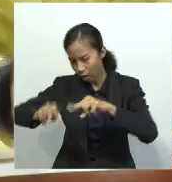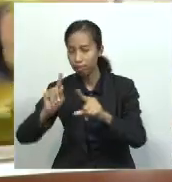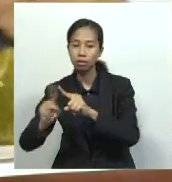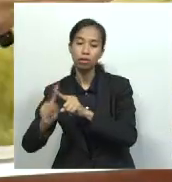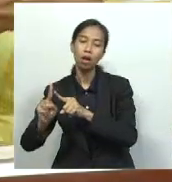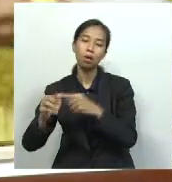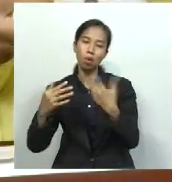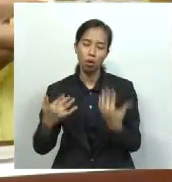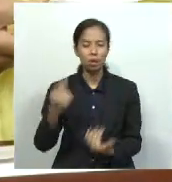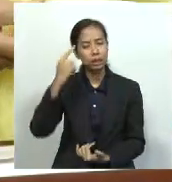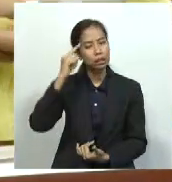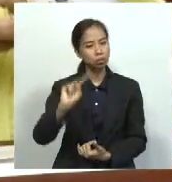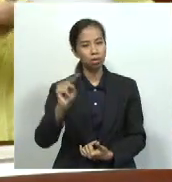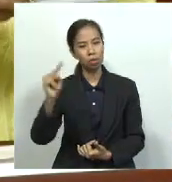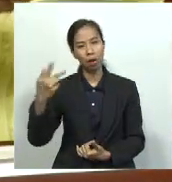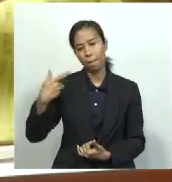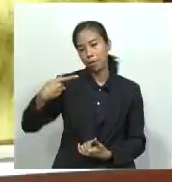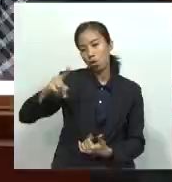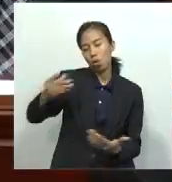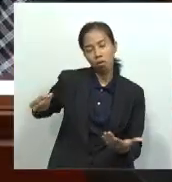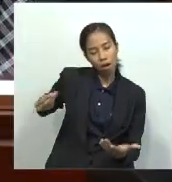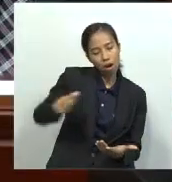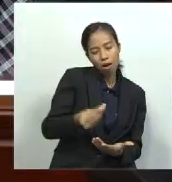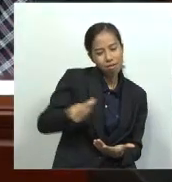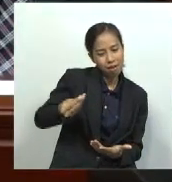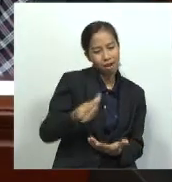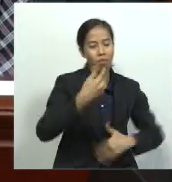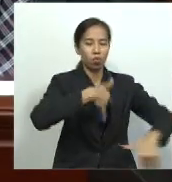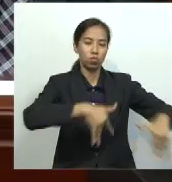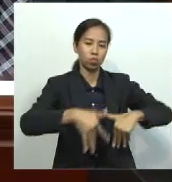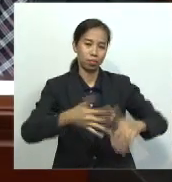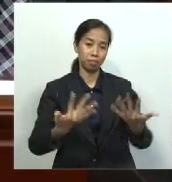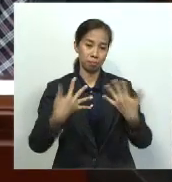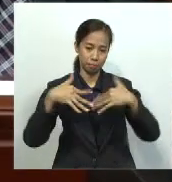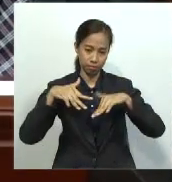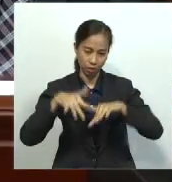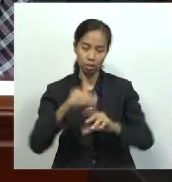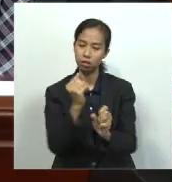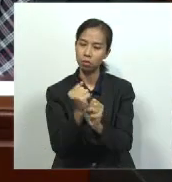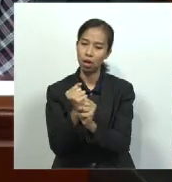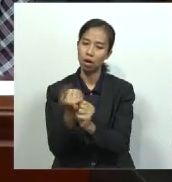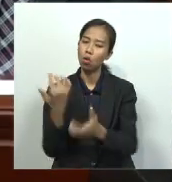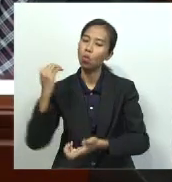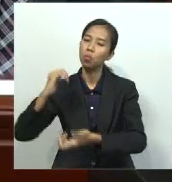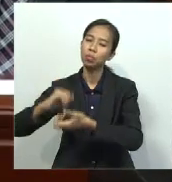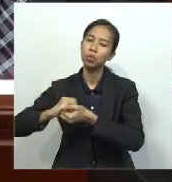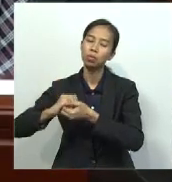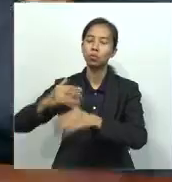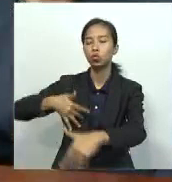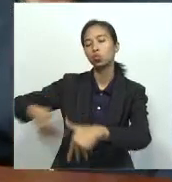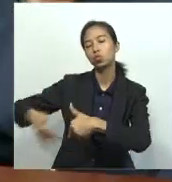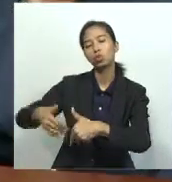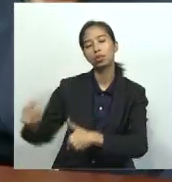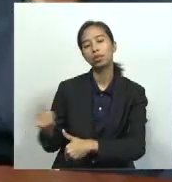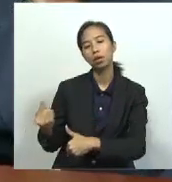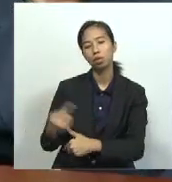ทั้งต้องมีความคิดสร้างสรรค์สิ่งที่เป็นประโยชน์ต่อส่วนรวมแล้วก็ประสานความร่วมมือในการทำงานร่วมกับชุมชนได้เป็นอย่างดีด้วยไม่ใช่แ